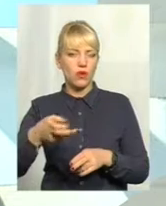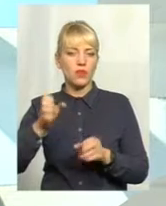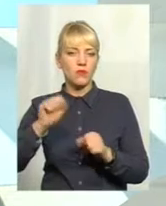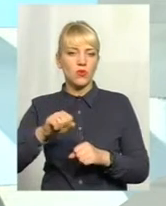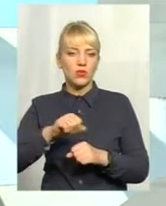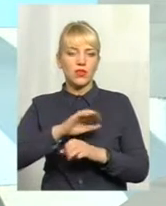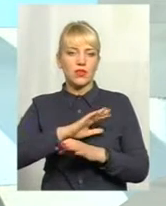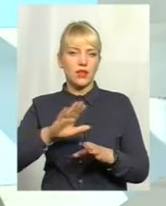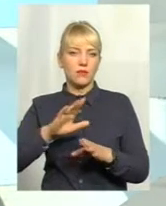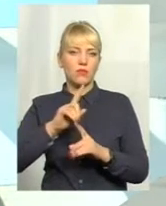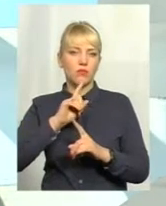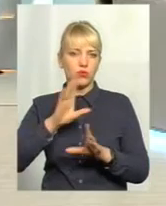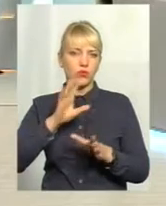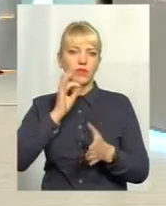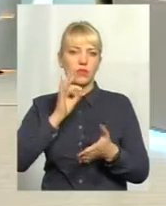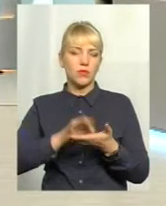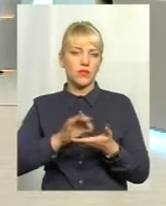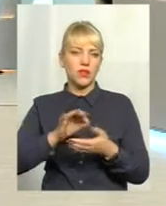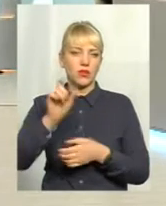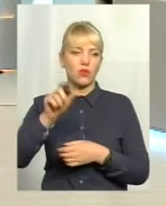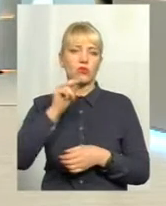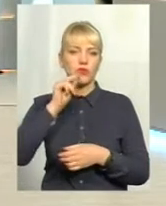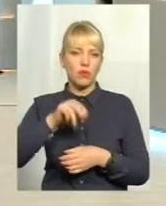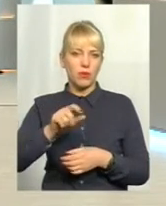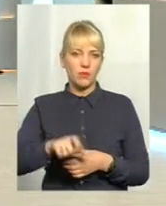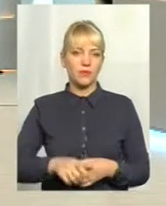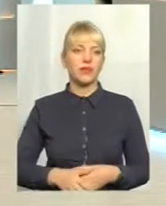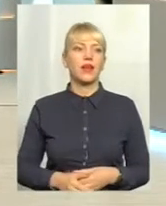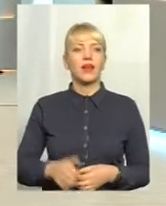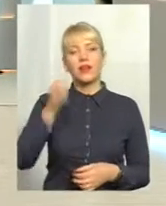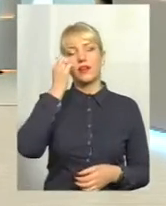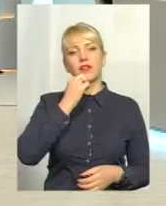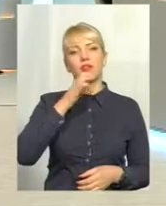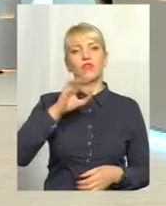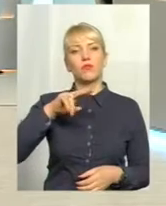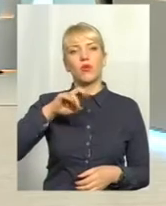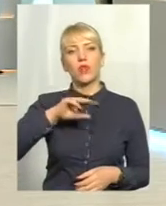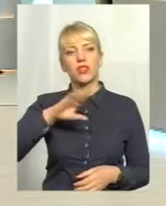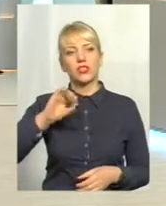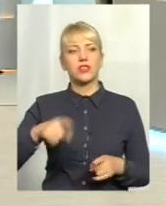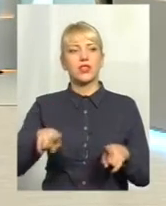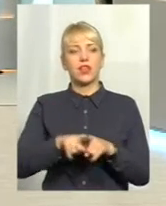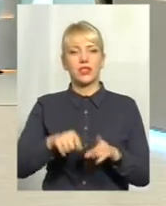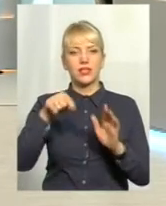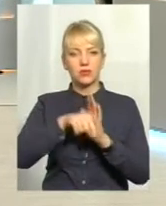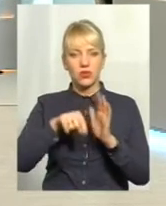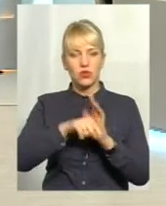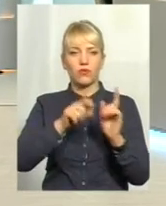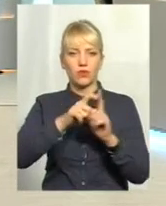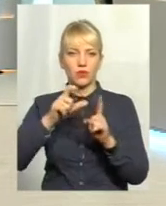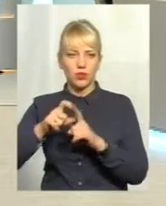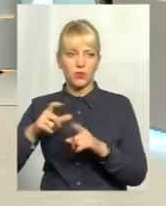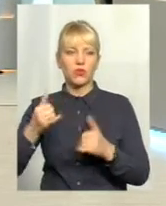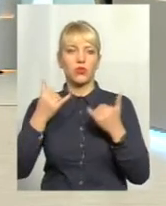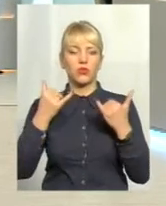не покладено на винну особу. Що ж, дякую вам, пане Олеже, за такі змістовні відповіді. Отож,